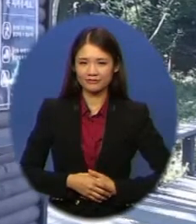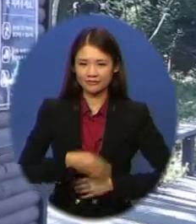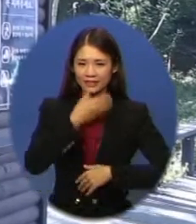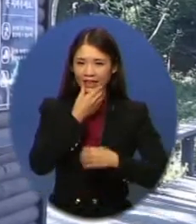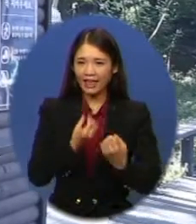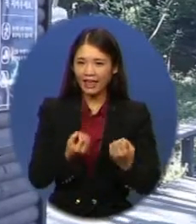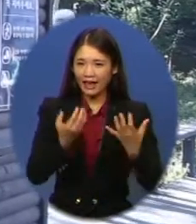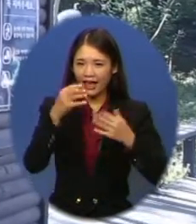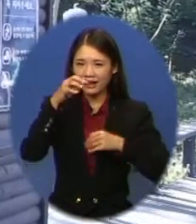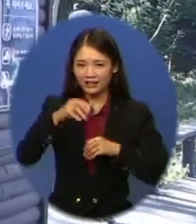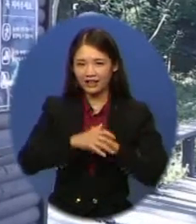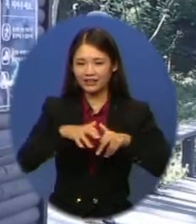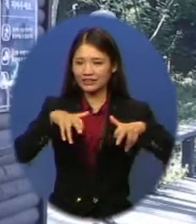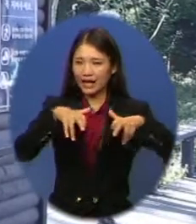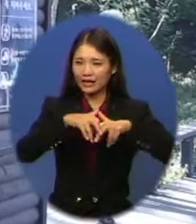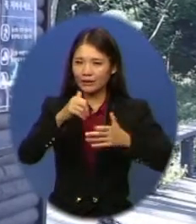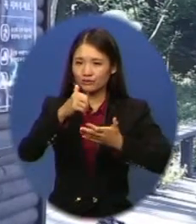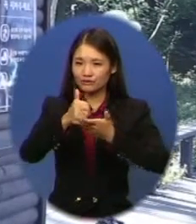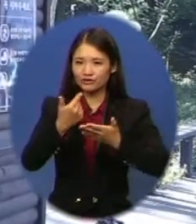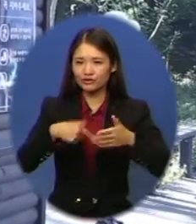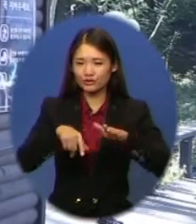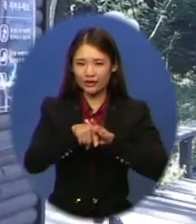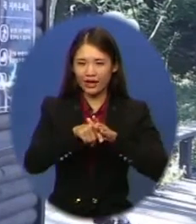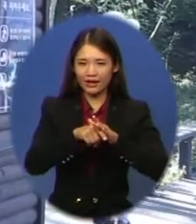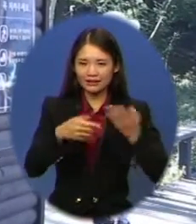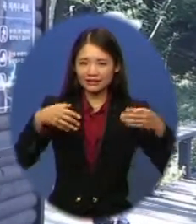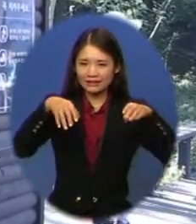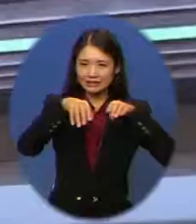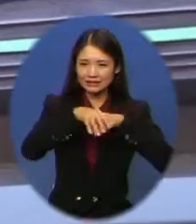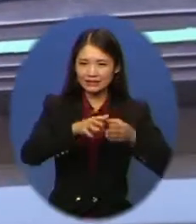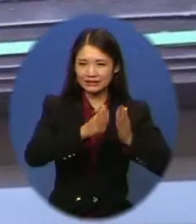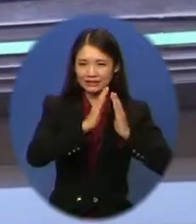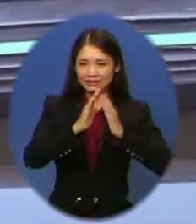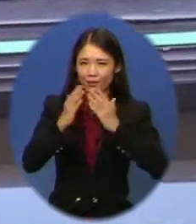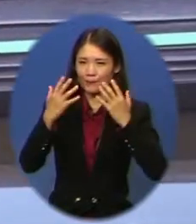행사장에서는 장애인분들을 위한 시설들이 곳곳에 보였습니다.